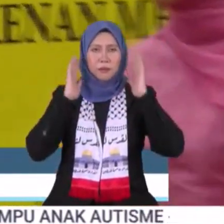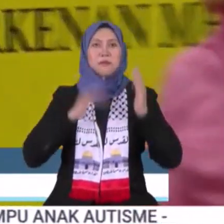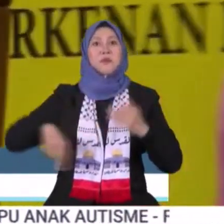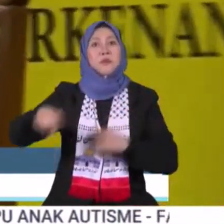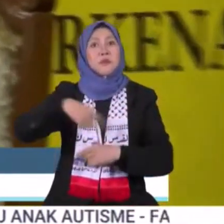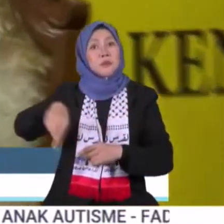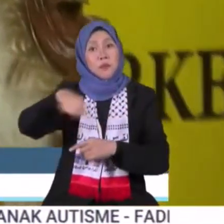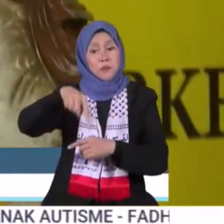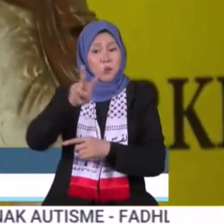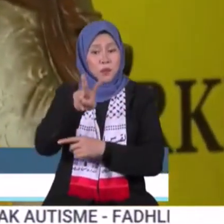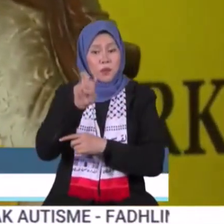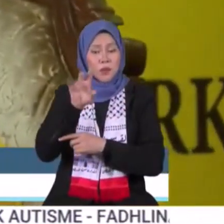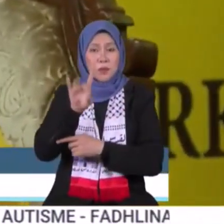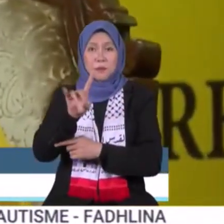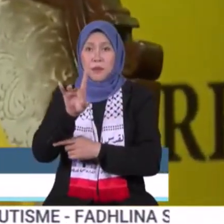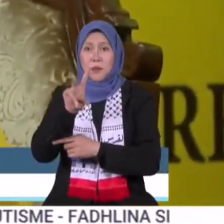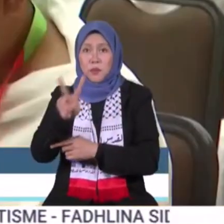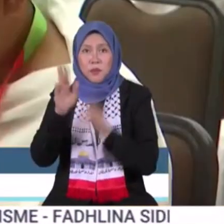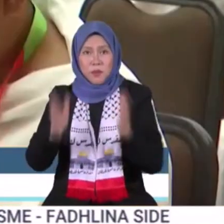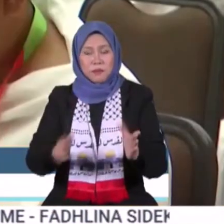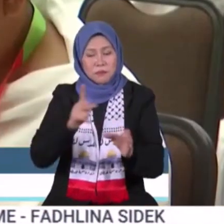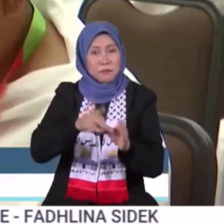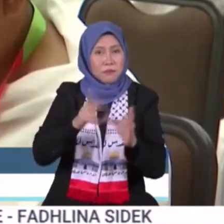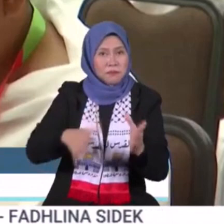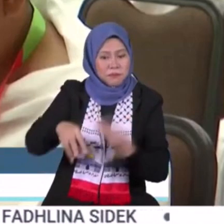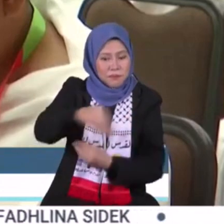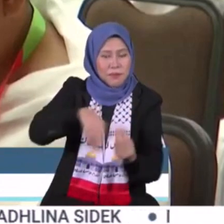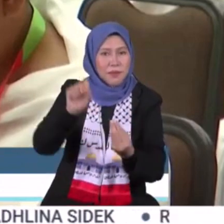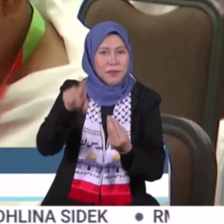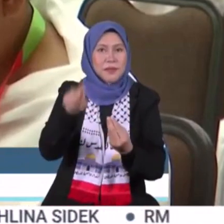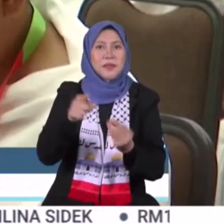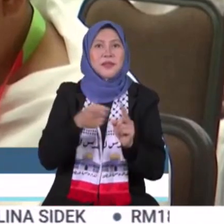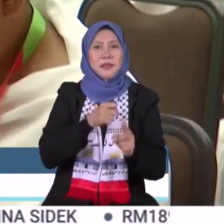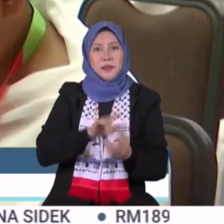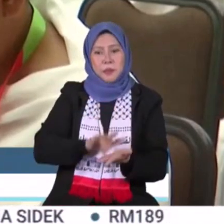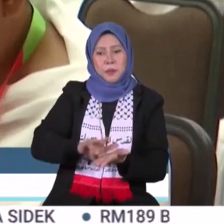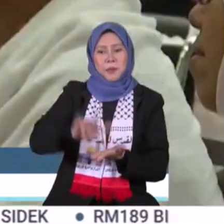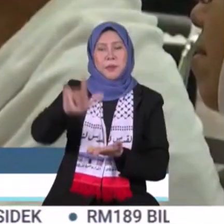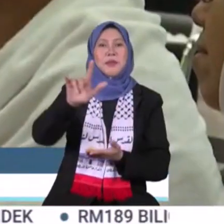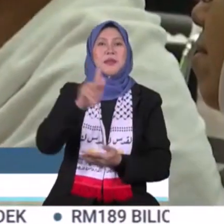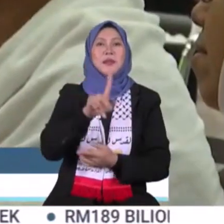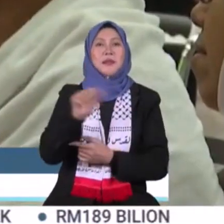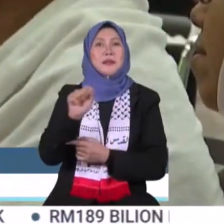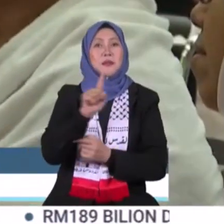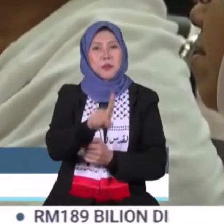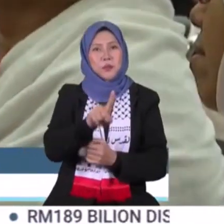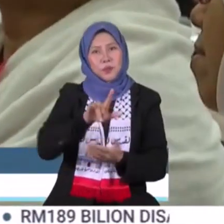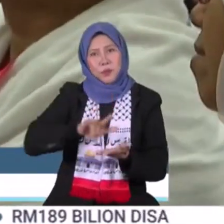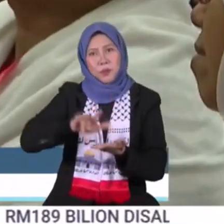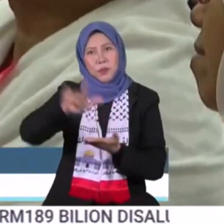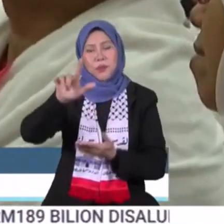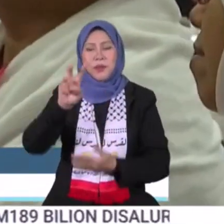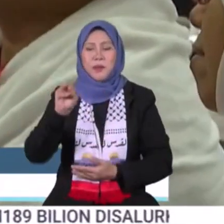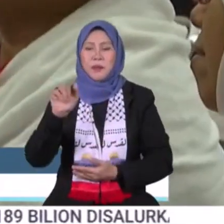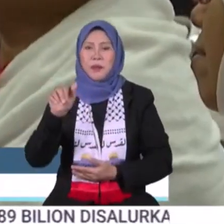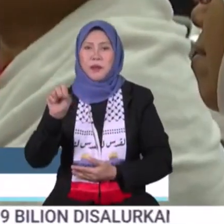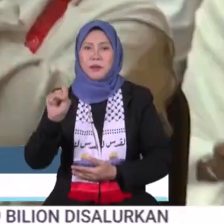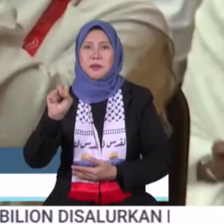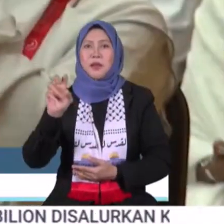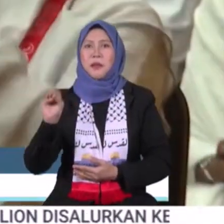282 jemaah haji berkenaan berlepas ke Jeddah Arab Saudi dari Terminal 1 KLIA siang tadi menaiki pesawat Malaysia